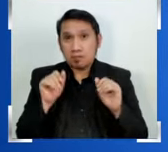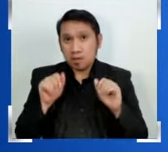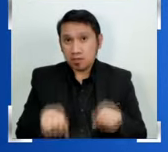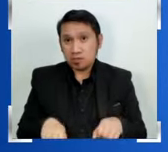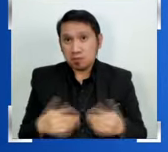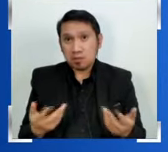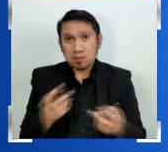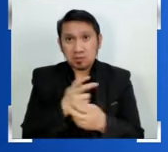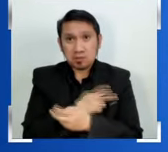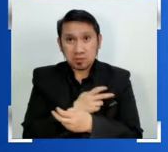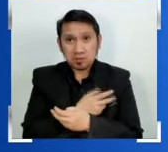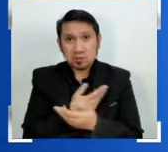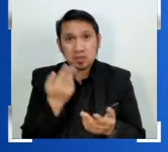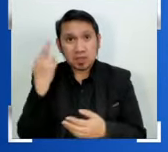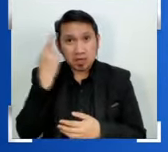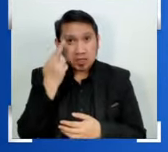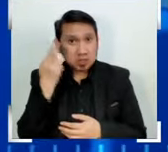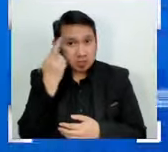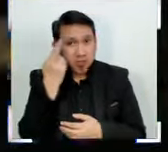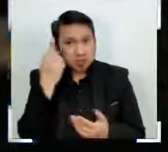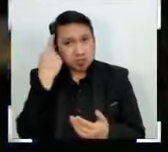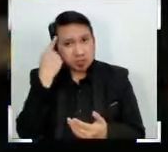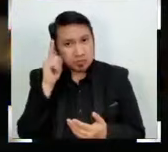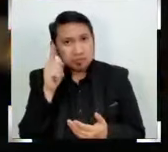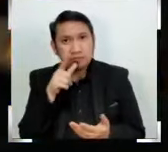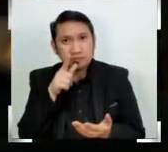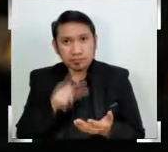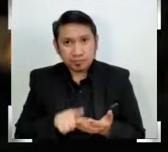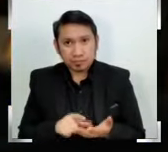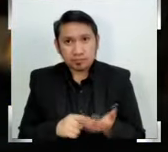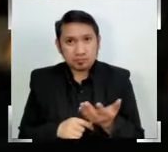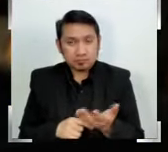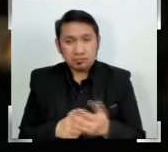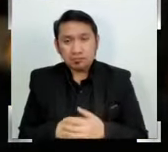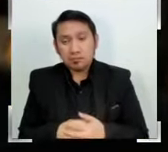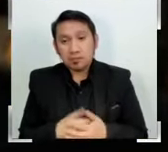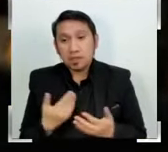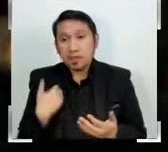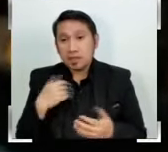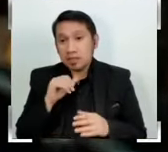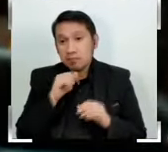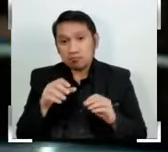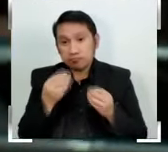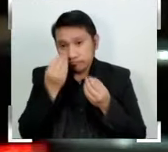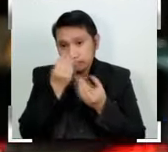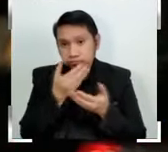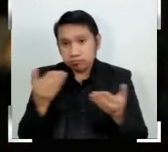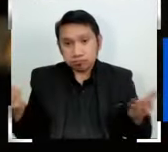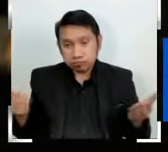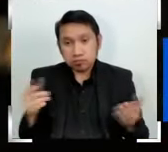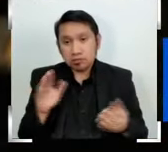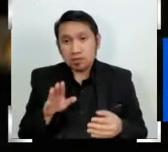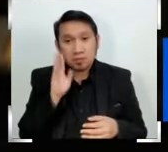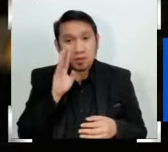the request, it's in the letter. Hindi muna isiniwalat ng kampo ng mga kapatid ang detalye ng basihan ng kanilang